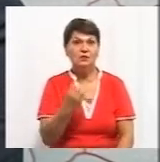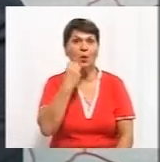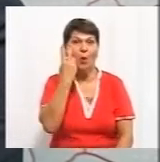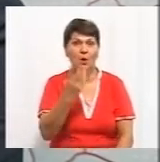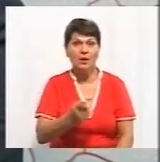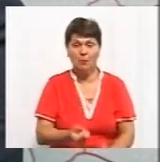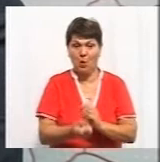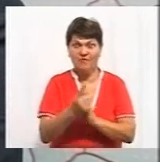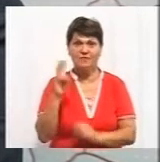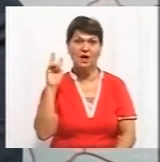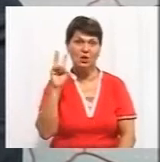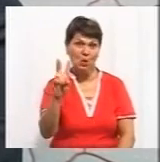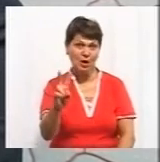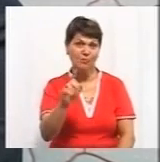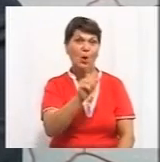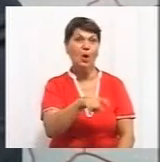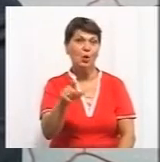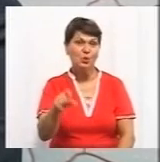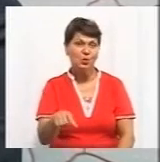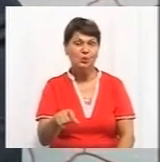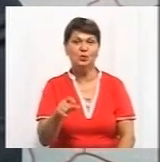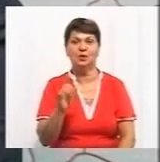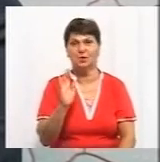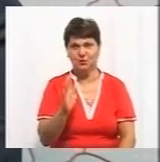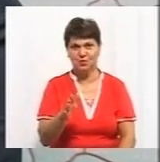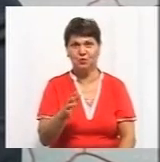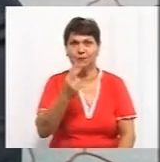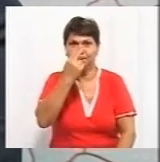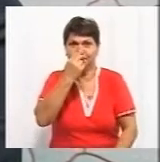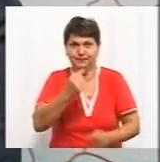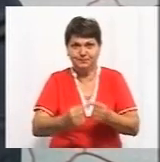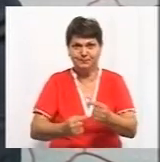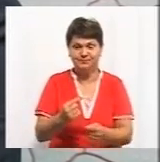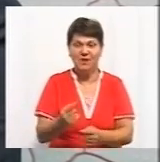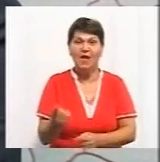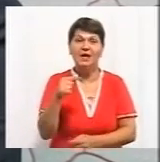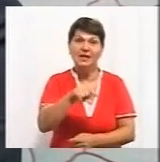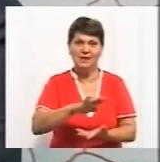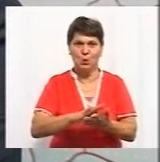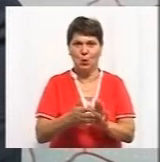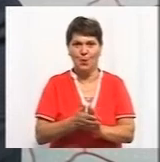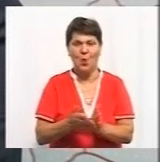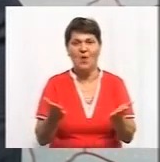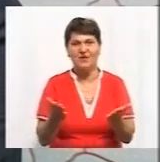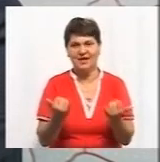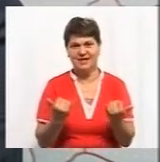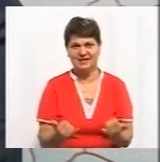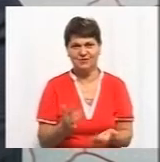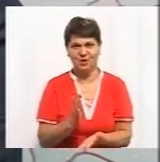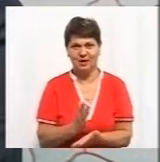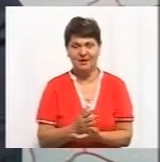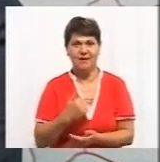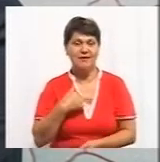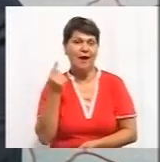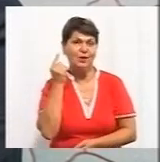тролейбус, люди будуть вже десь приспосабливатись до тих умов, вже, яких вони є на сьогодні. Я